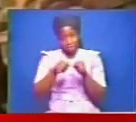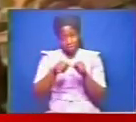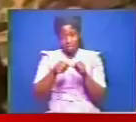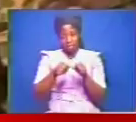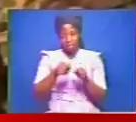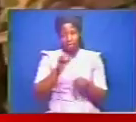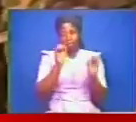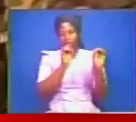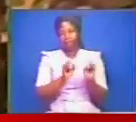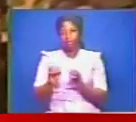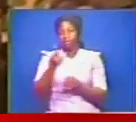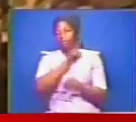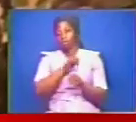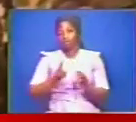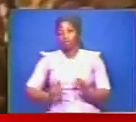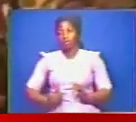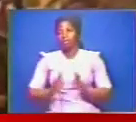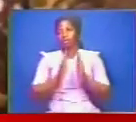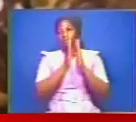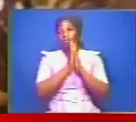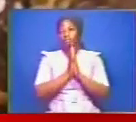Tukumbuke Bwana Taomba.